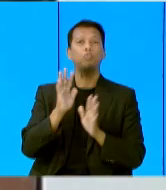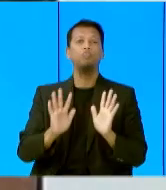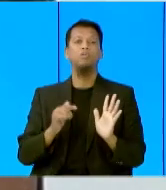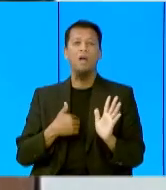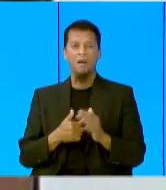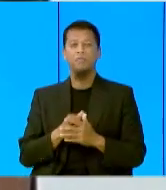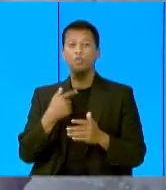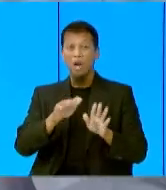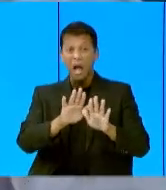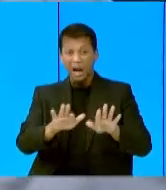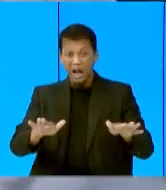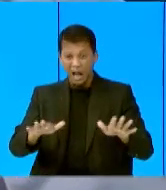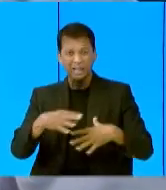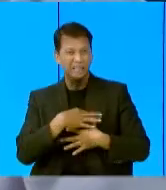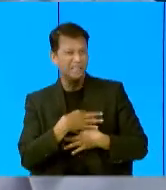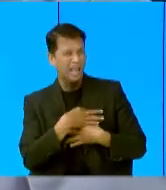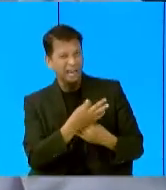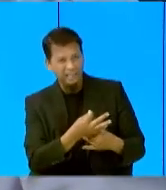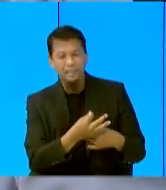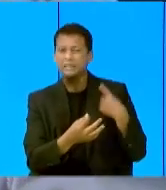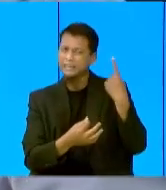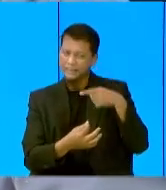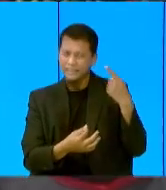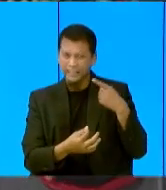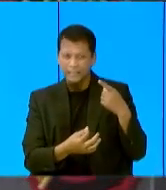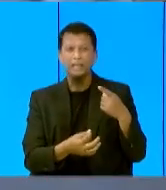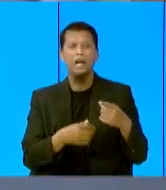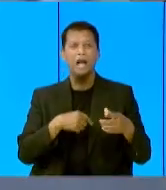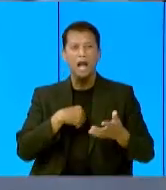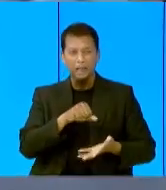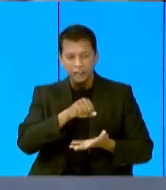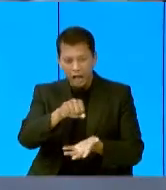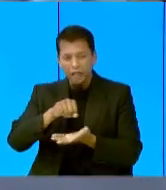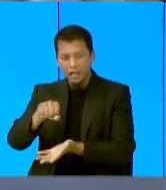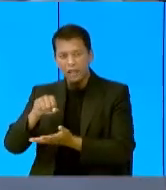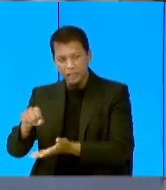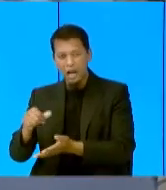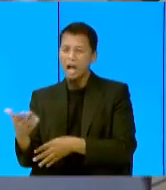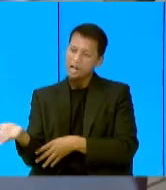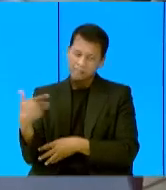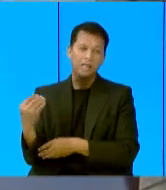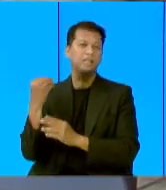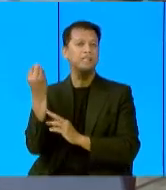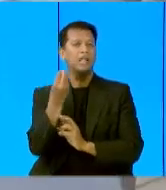antusiasme siswa, ia kerap memberikan hadiah seperti makan, alat tulis, serta mengajak siswa jalan-jalan ke kota.